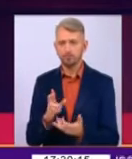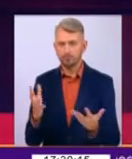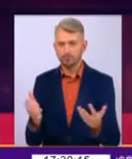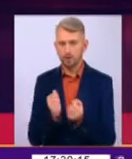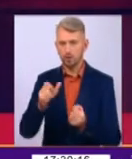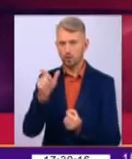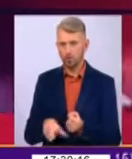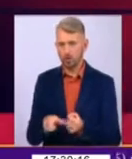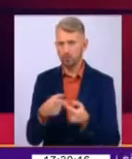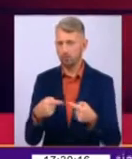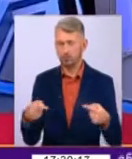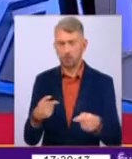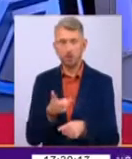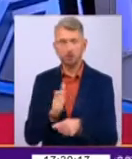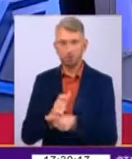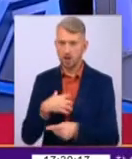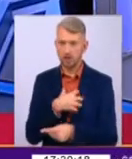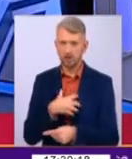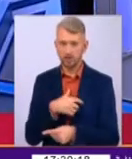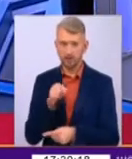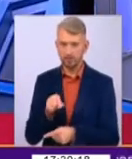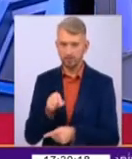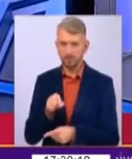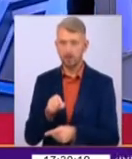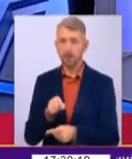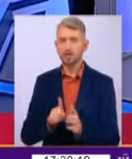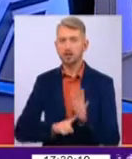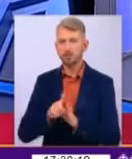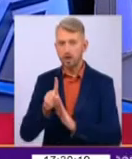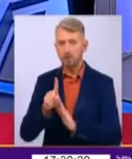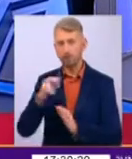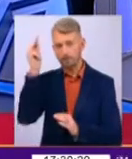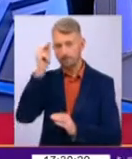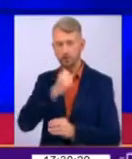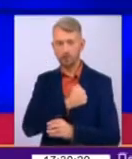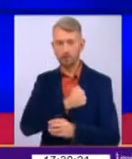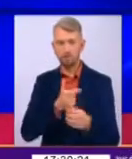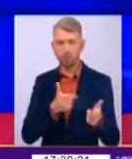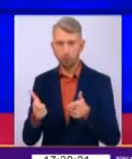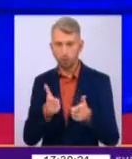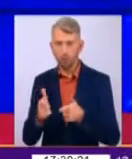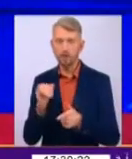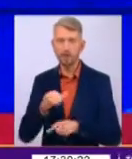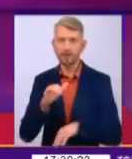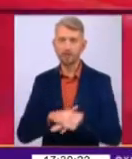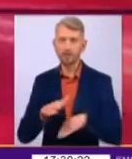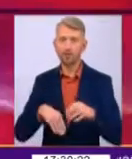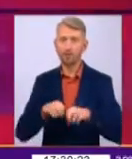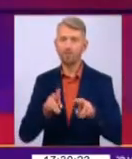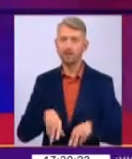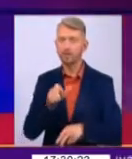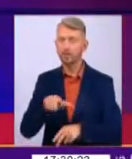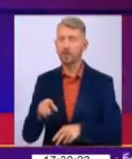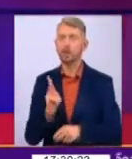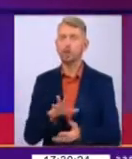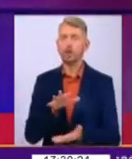і таке інше. Це дуже важливий елемент начальної військової підготовки і фактично фахівці, які займаються